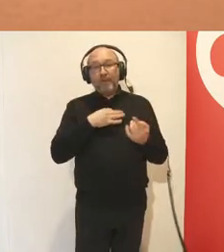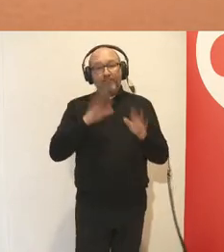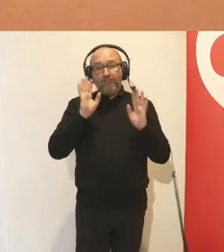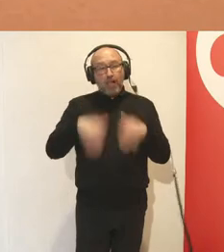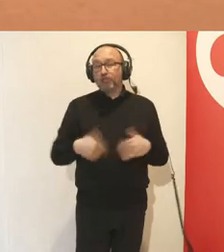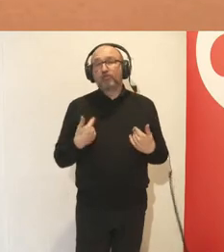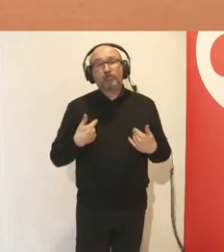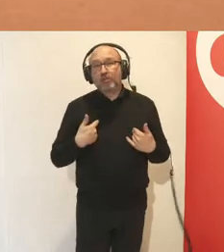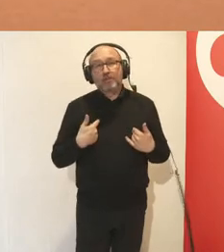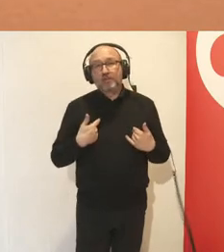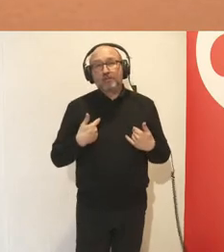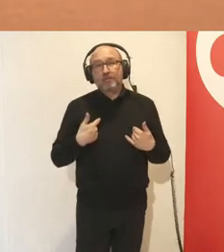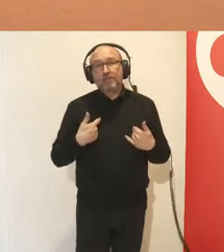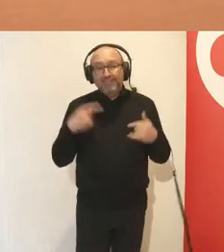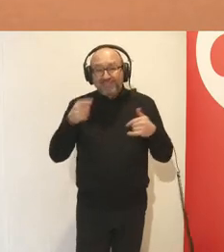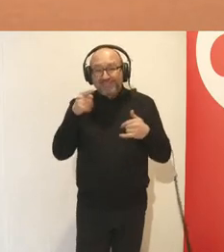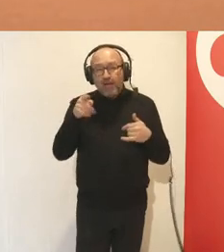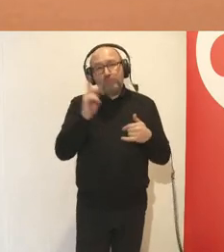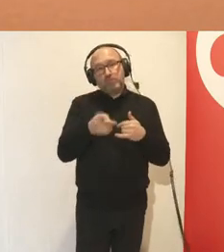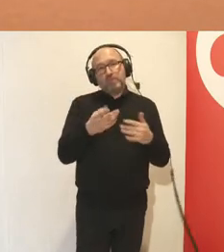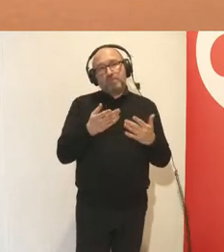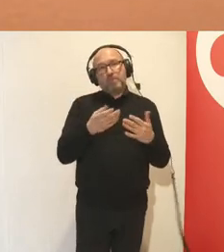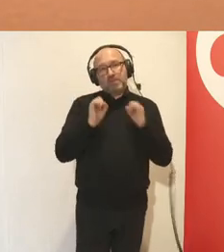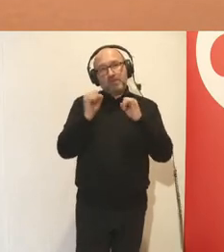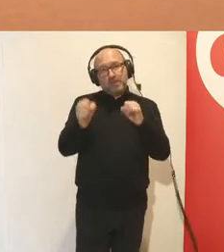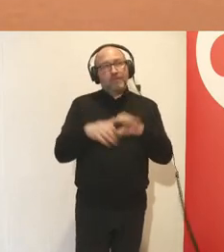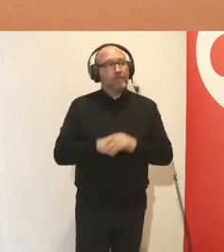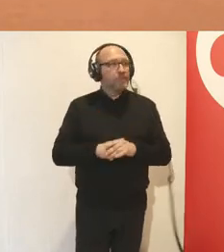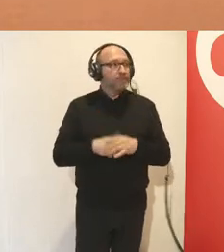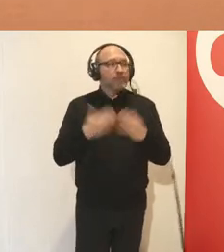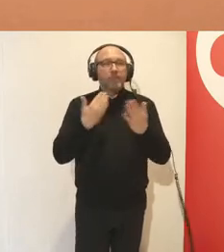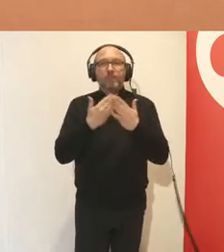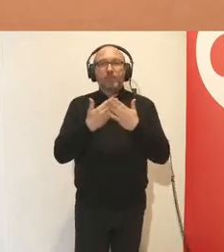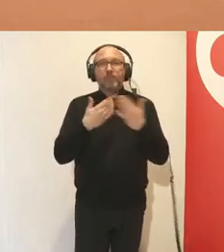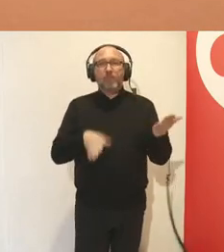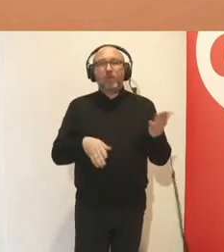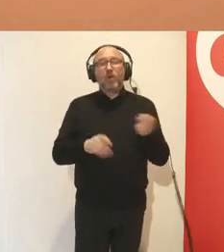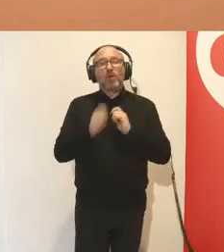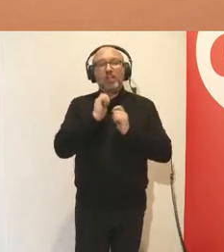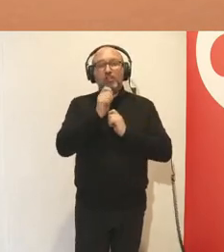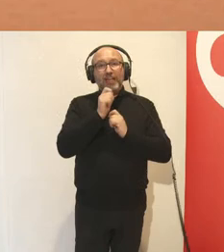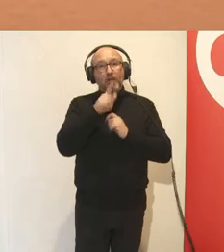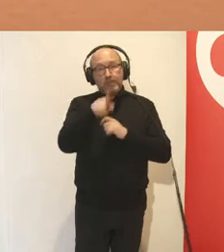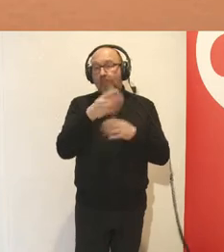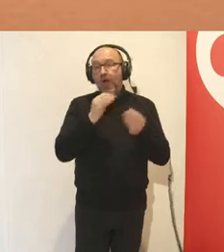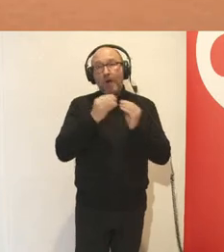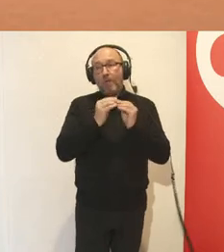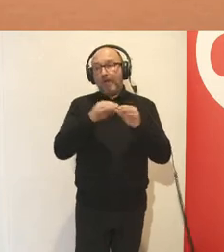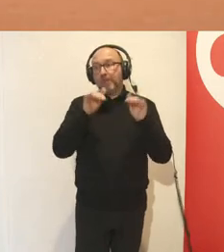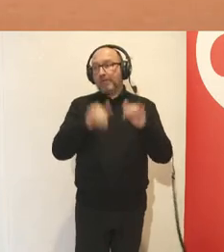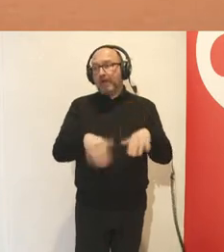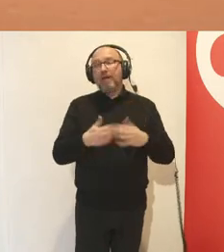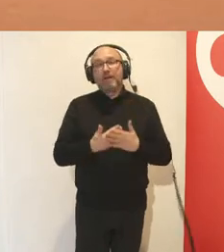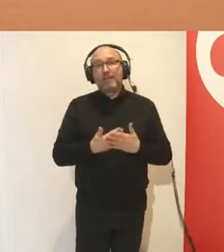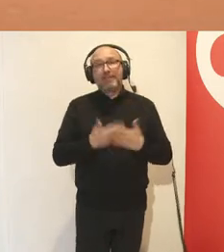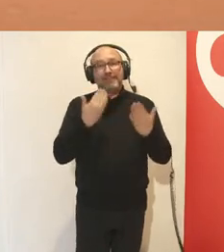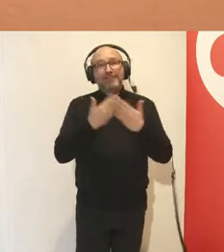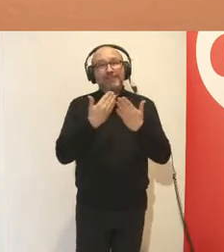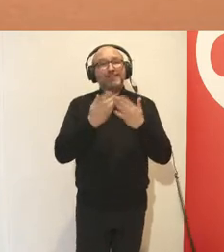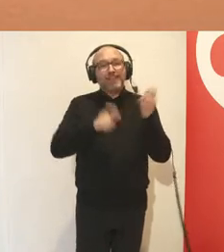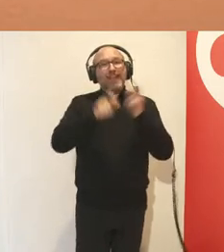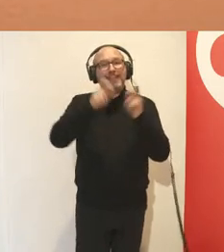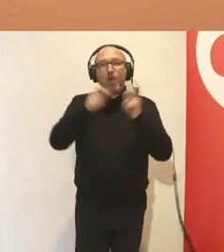müssen wir ran weil man und das ist journalismus auch nicht definitiv ein problem weil man nicht man kann die leute schon irgendwie